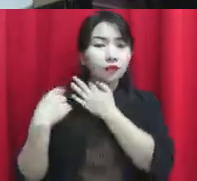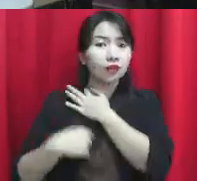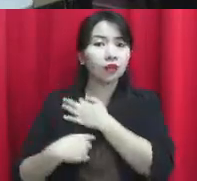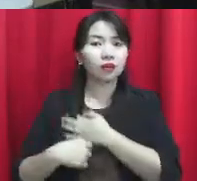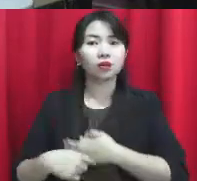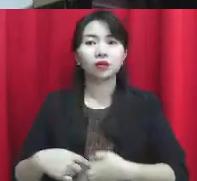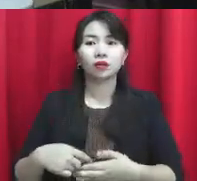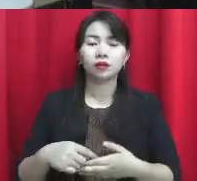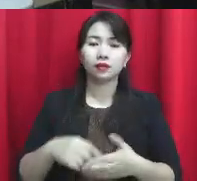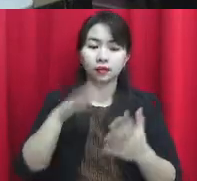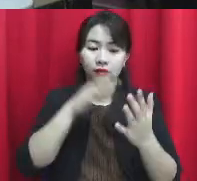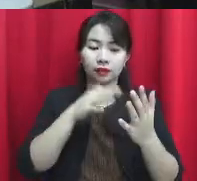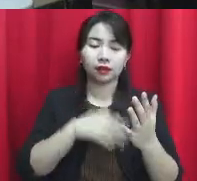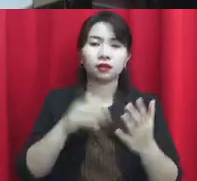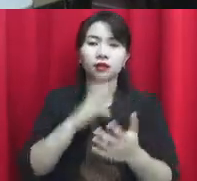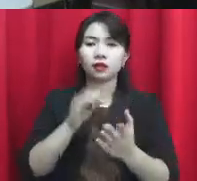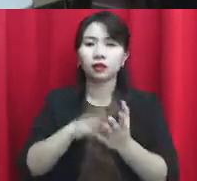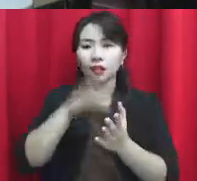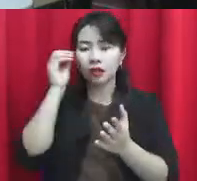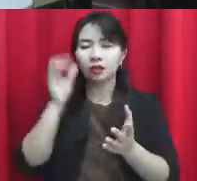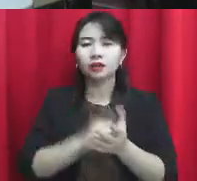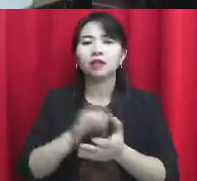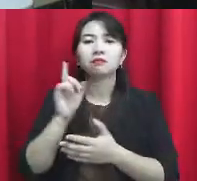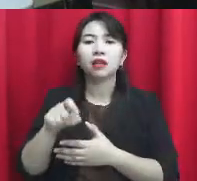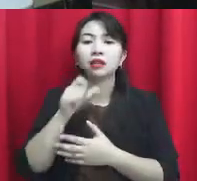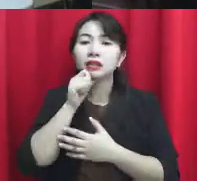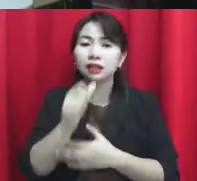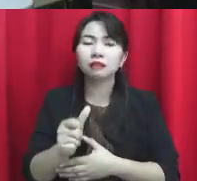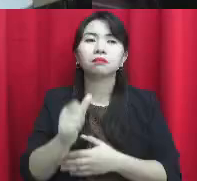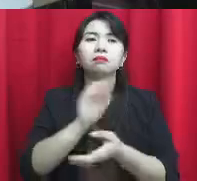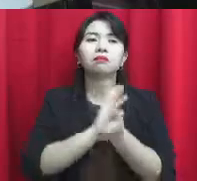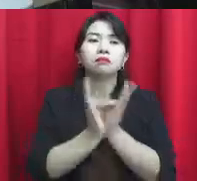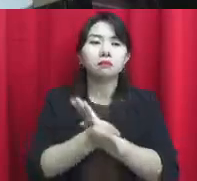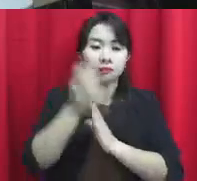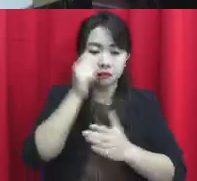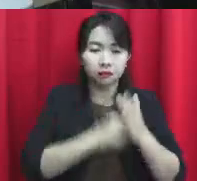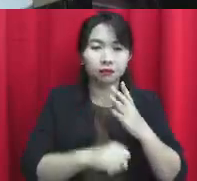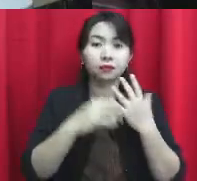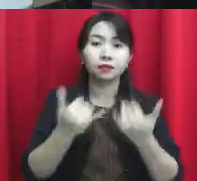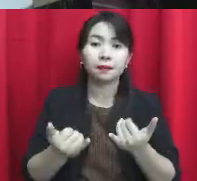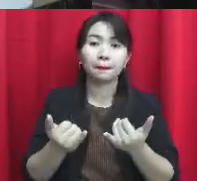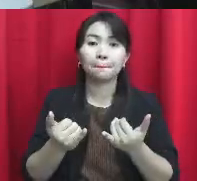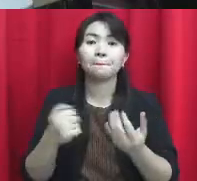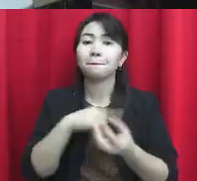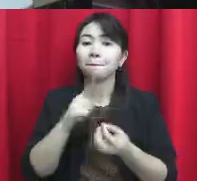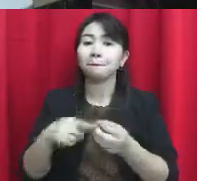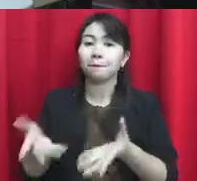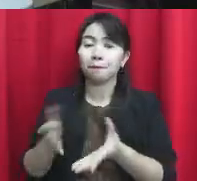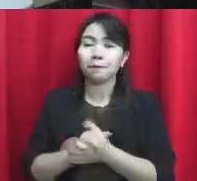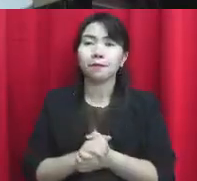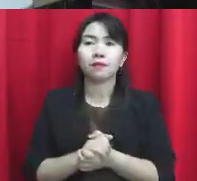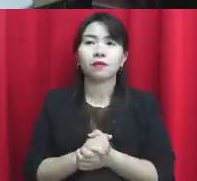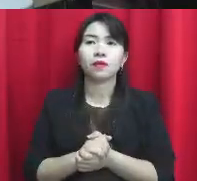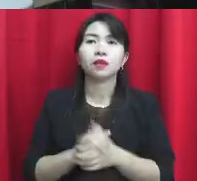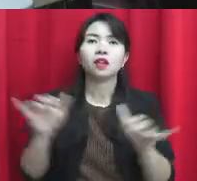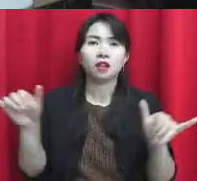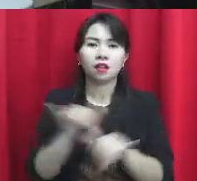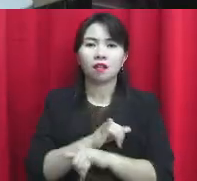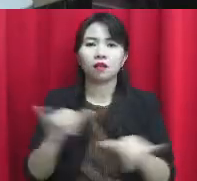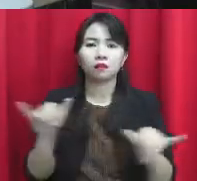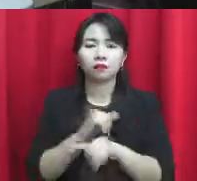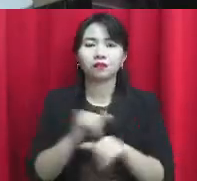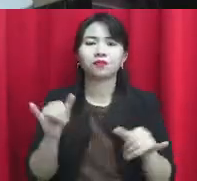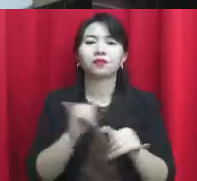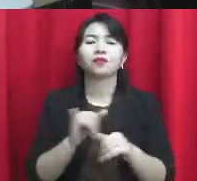sa baligatan na hindi pala Dapat ito basta-basta ba Kaya nga pagdating nila dito imagine breeden same fire